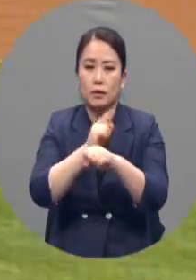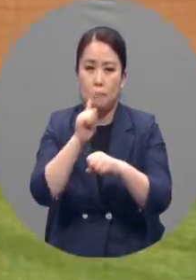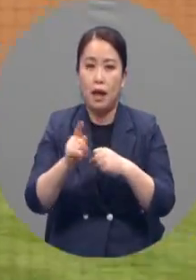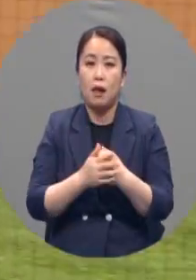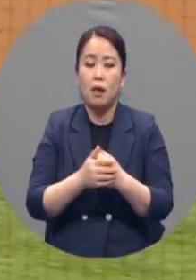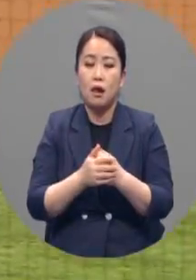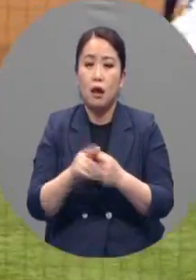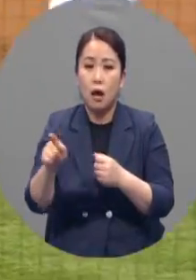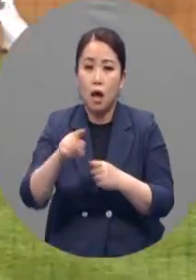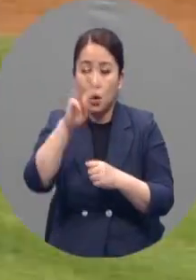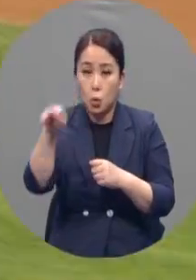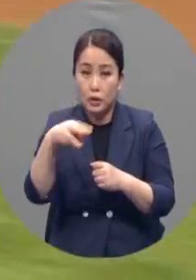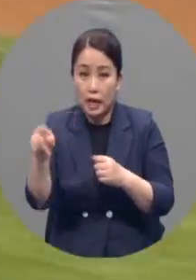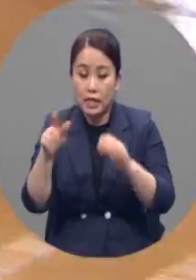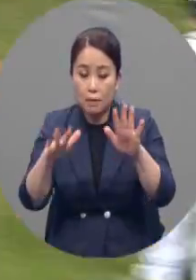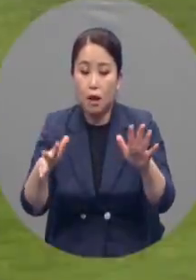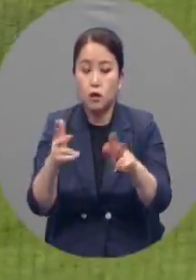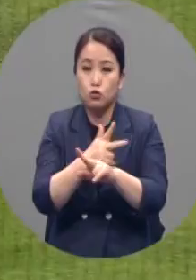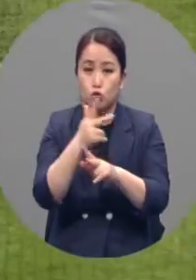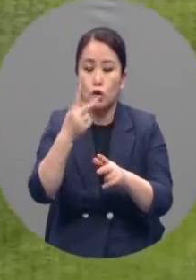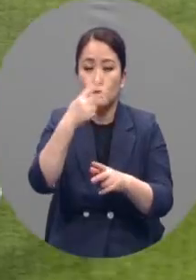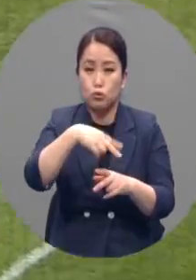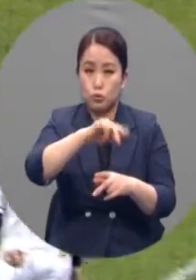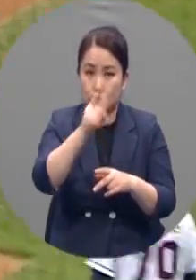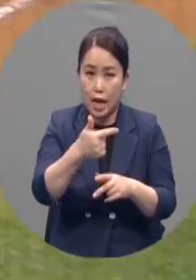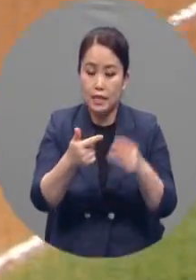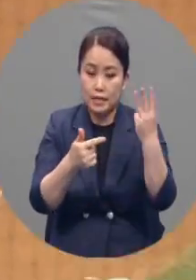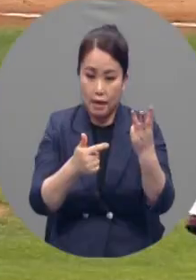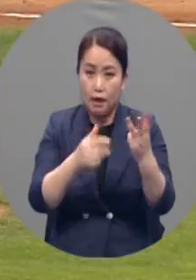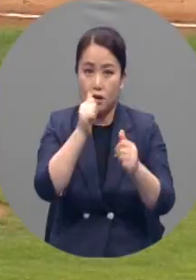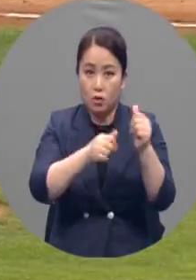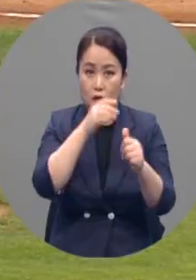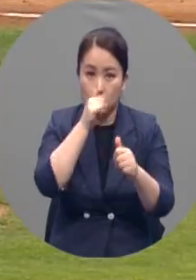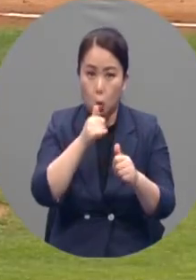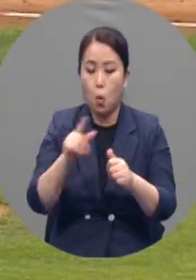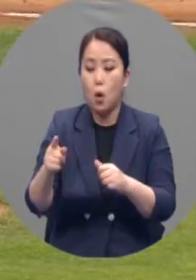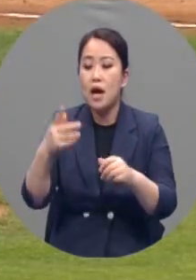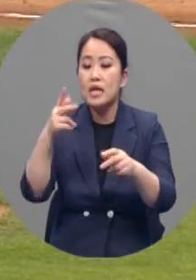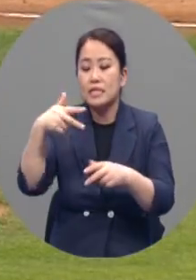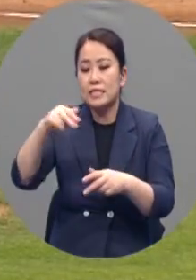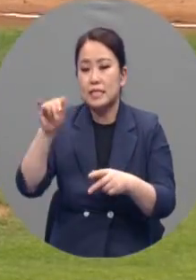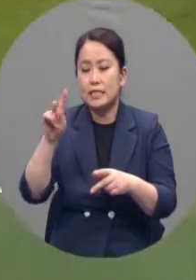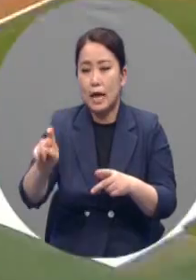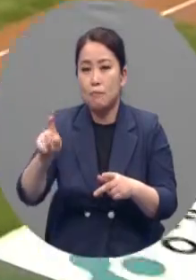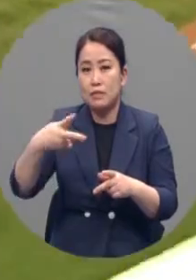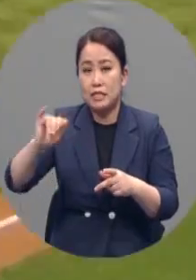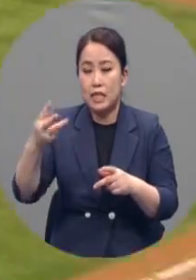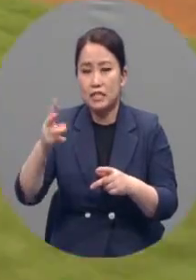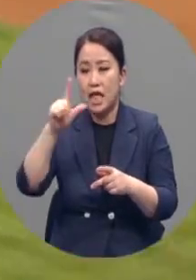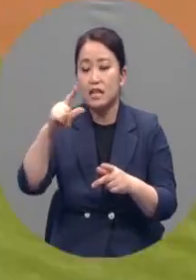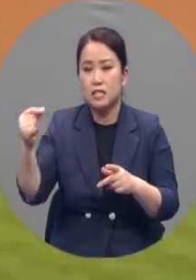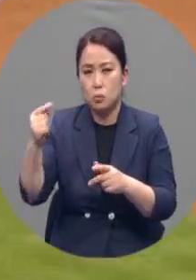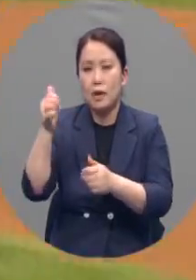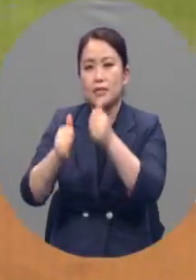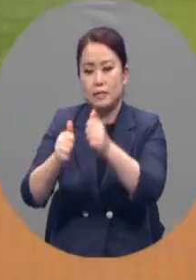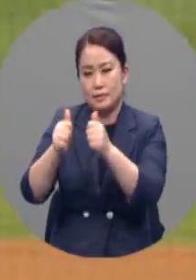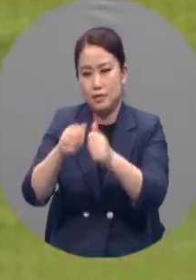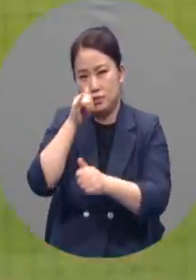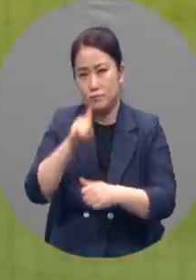이번 주 두산과 홈 3연전, 잠실에서 LG와 원정 3연전을 치릅니다. MBC 뉴스 이재민입니다.